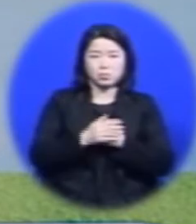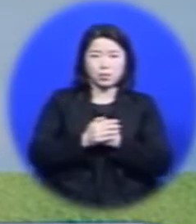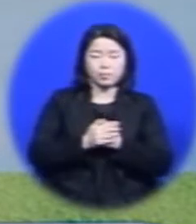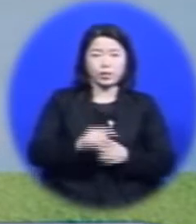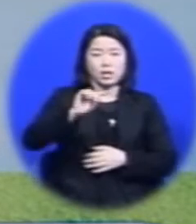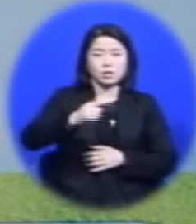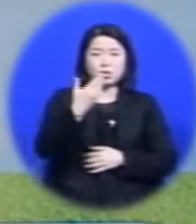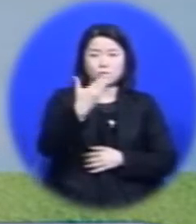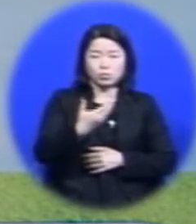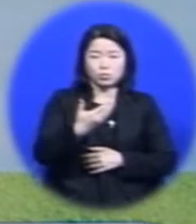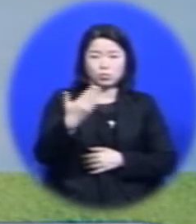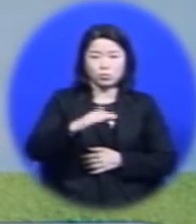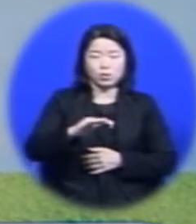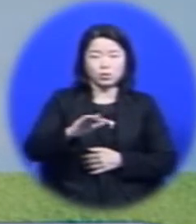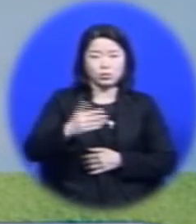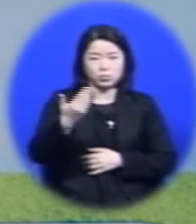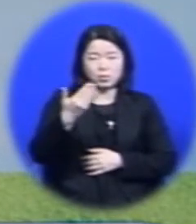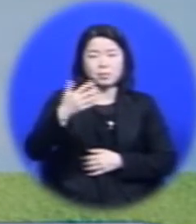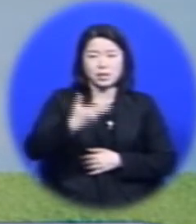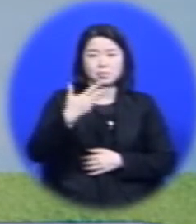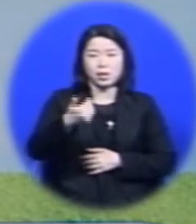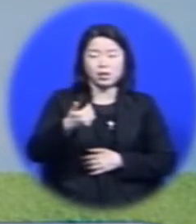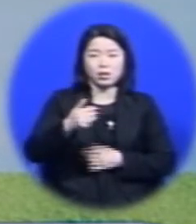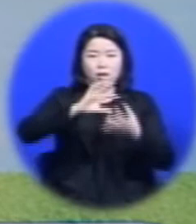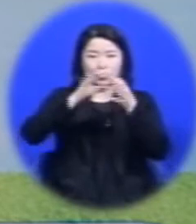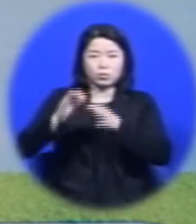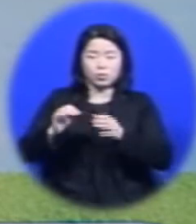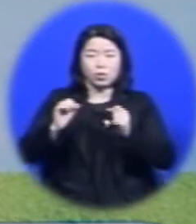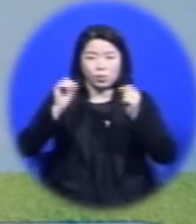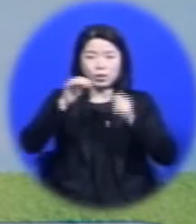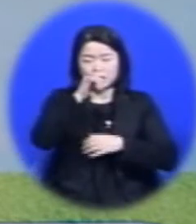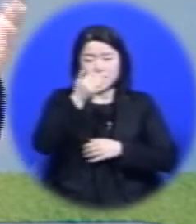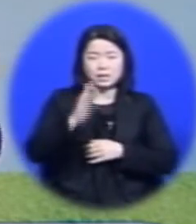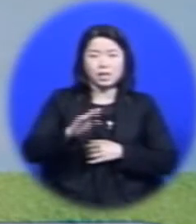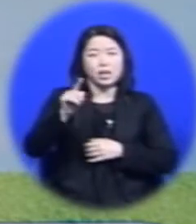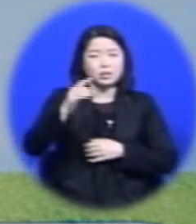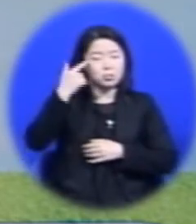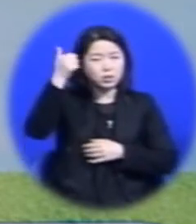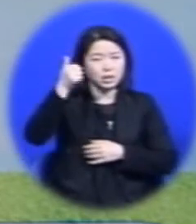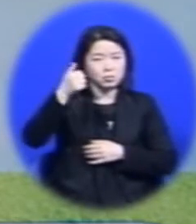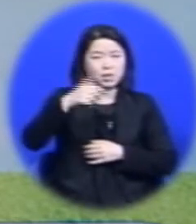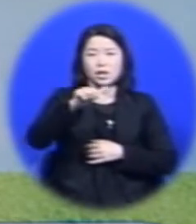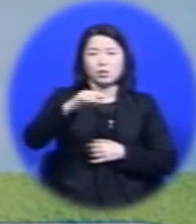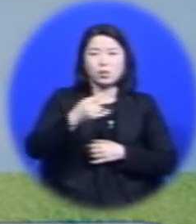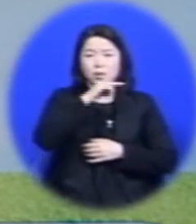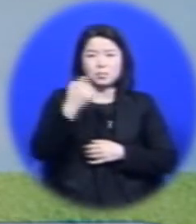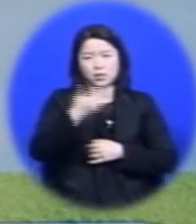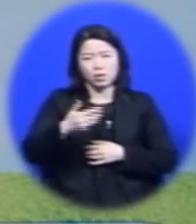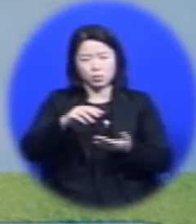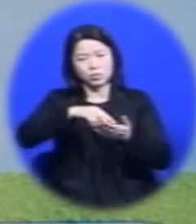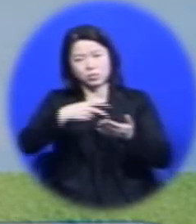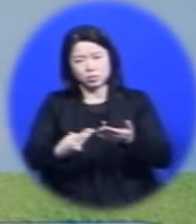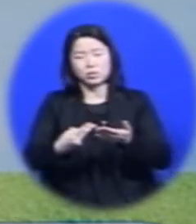1988년 서울 올림픽이 열리던 그 해에 윤 덕수 목사님의 뇌출혈로 쓰러지신 그리고 3년 동안